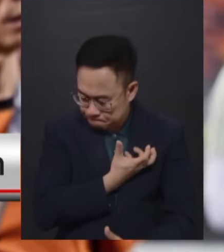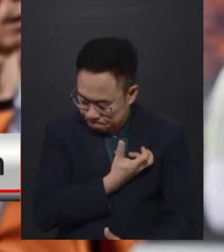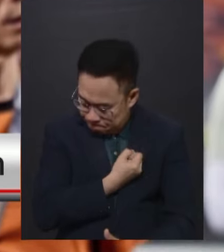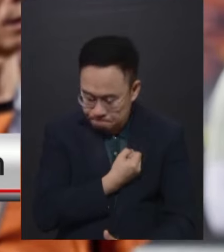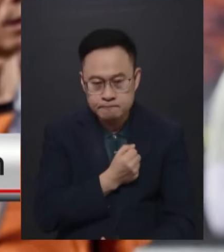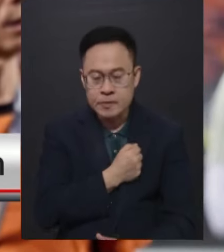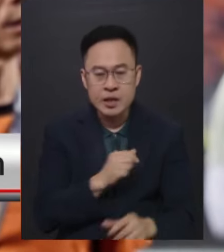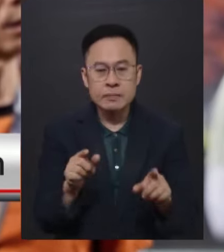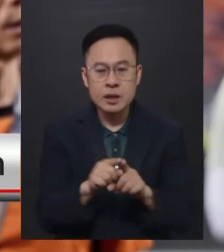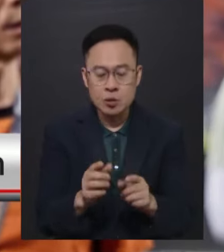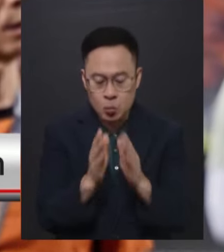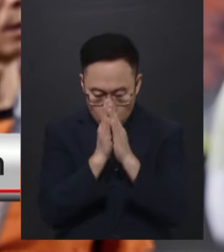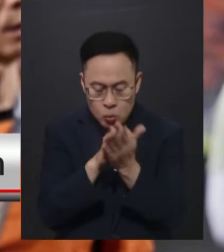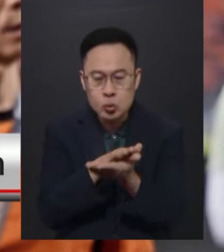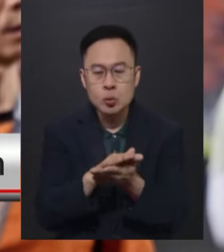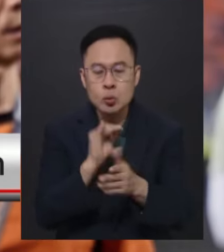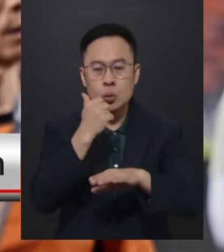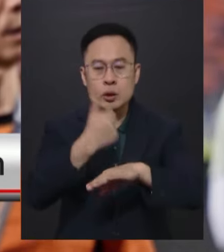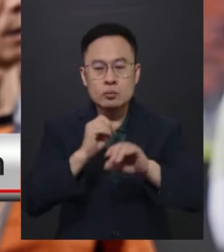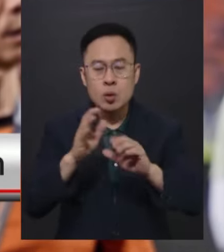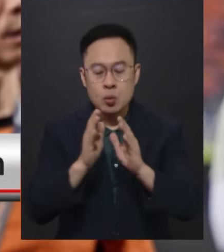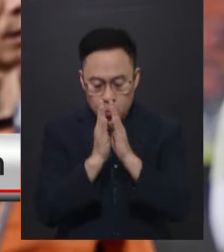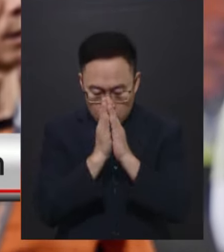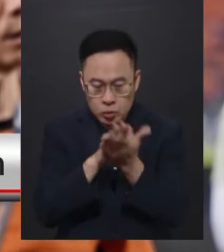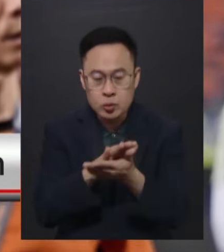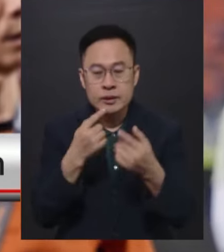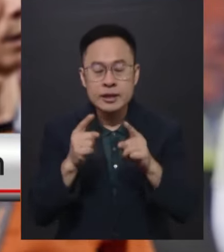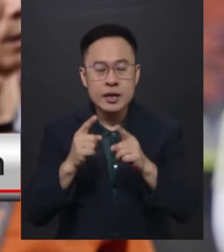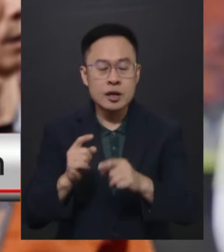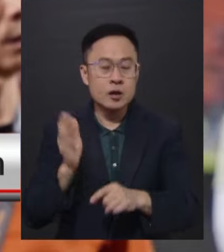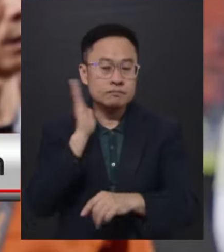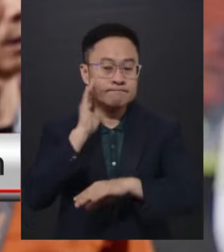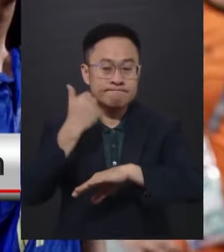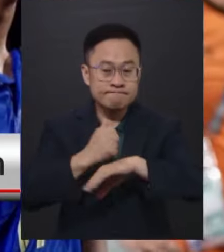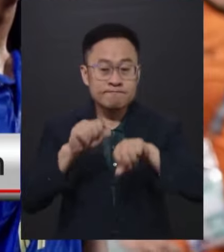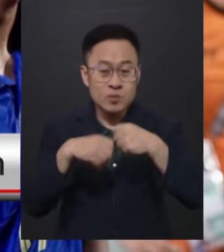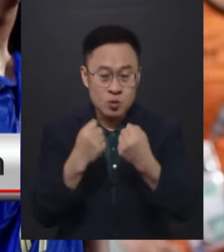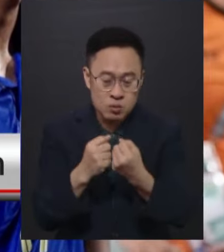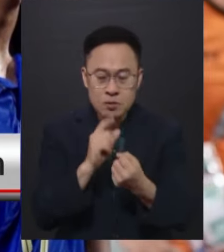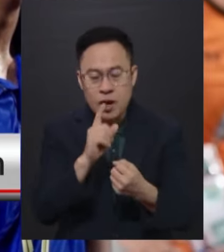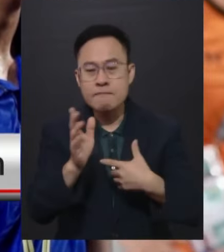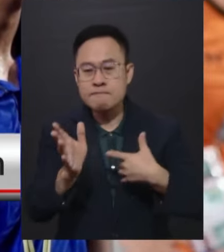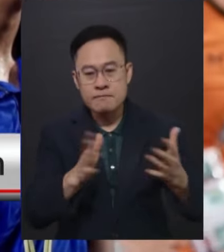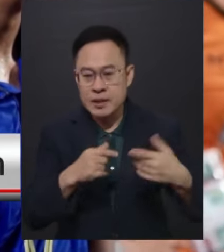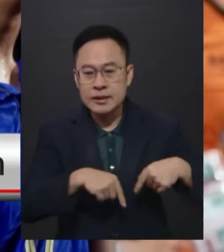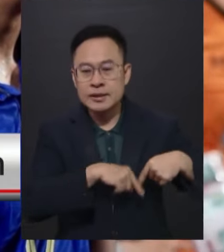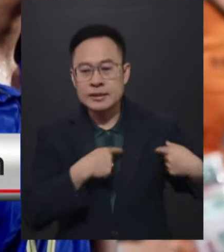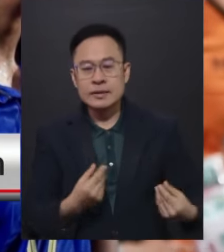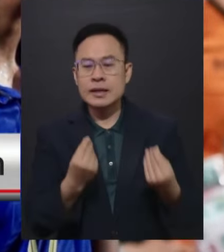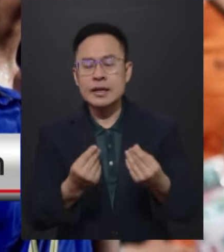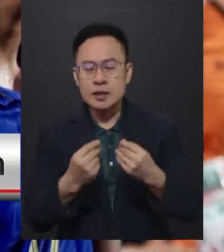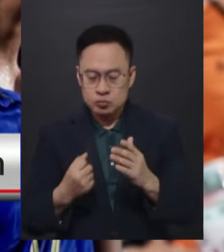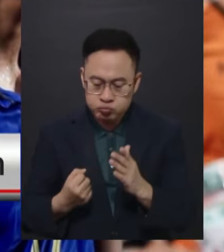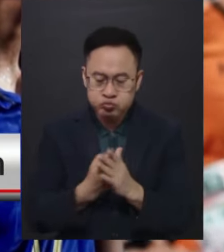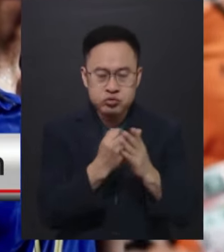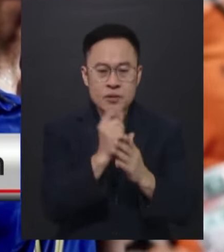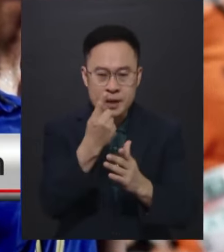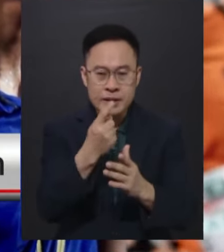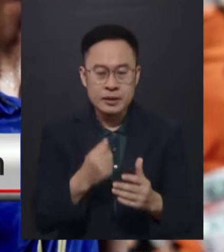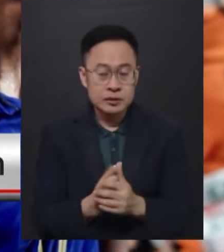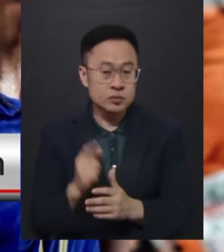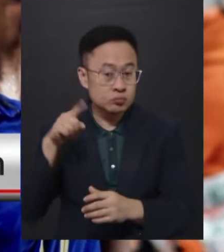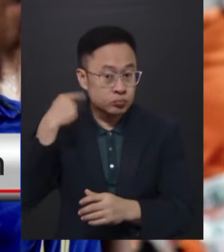ษขอโพยแฟนบอลนะคะรวมถึงมาดามแป้งที่มาให้กำลังใจเหล่านักกีฬาแล้วก็แสดงถึงสปิริตด้วยที่คอยดูแลทีมชาติไทย